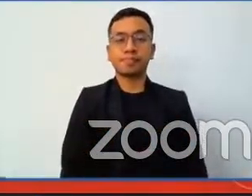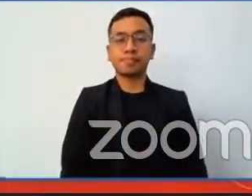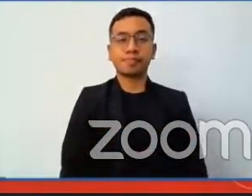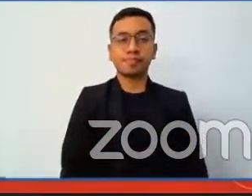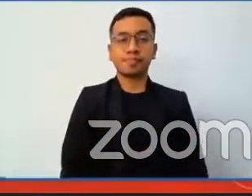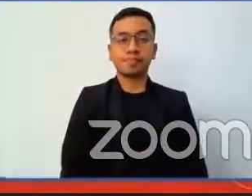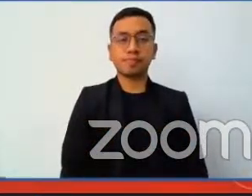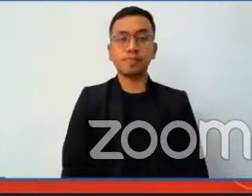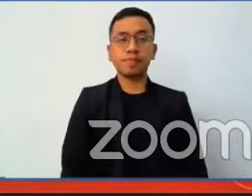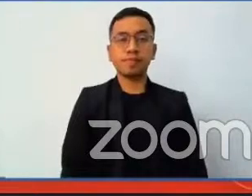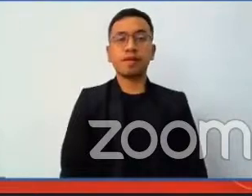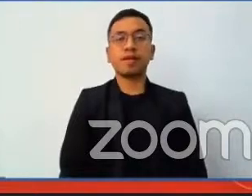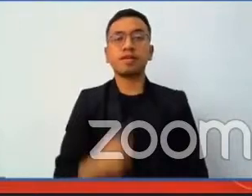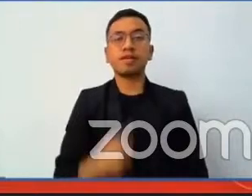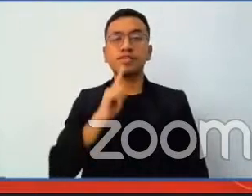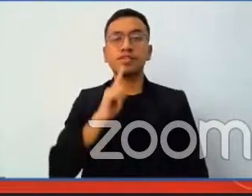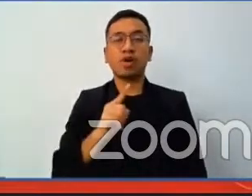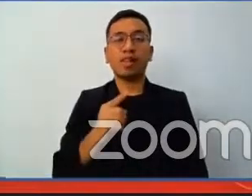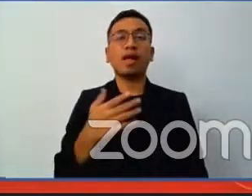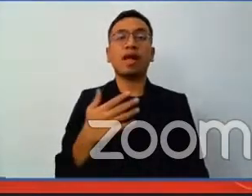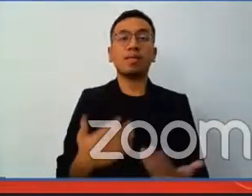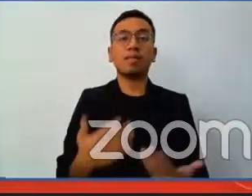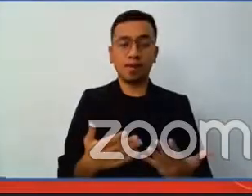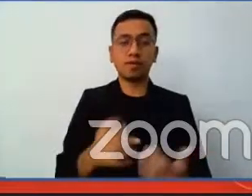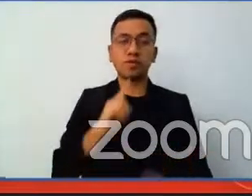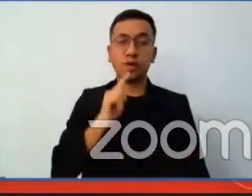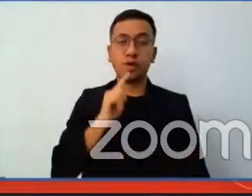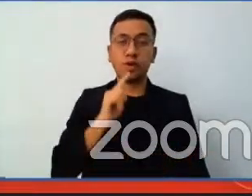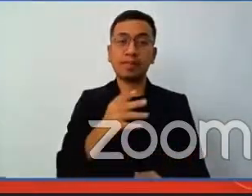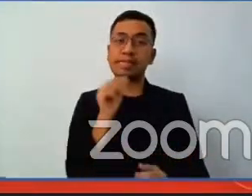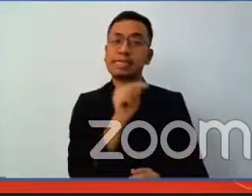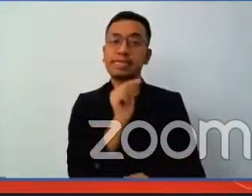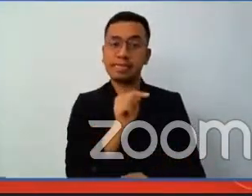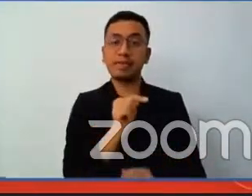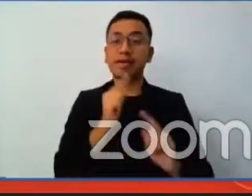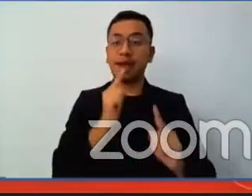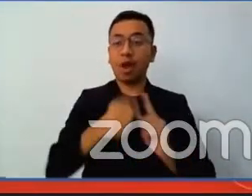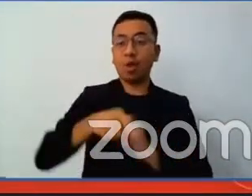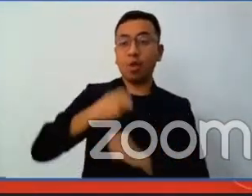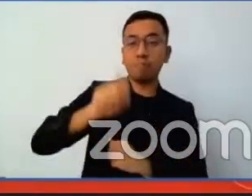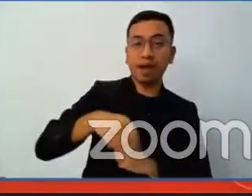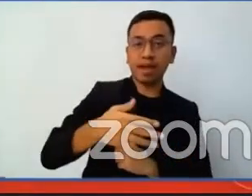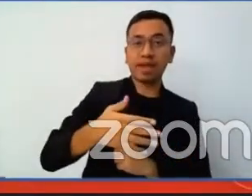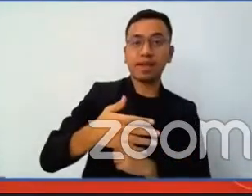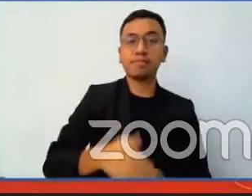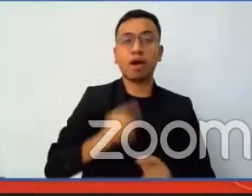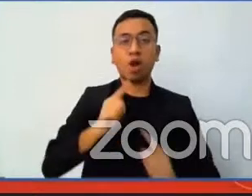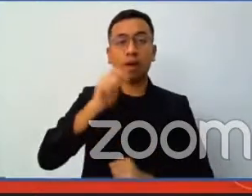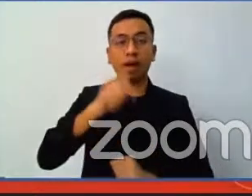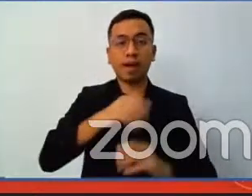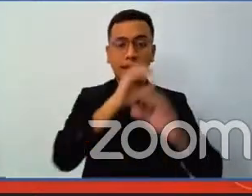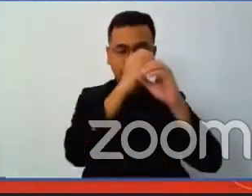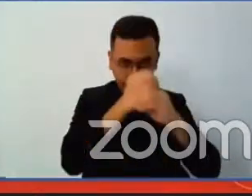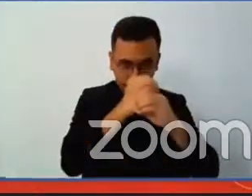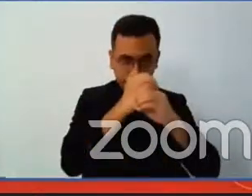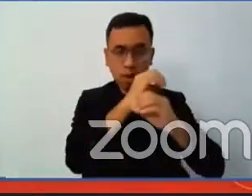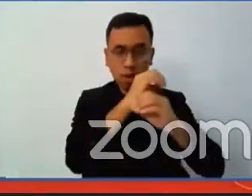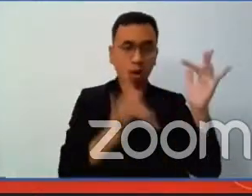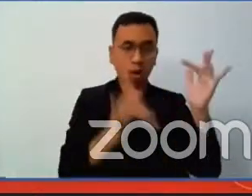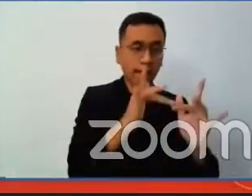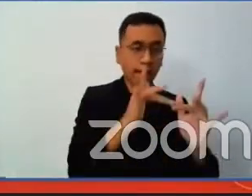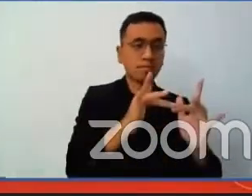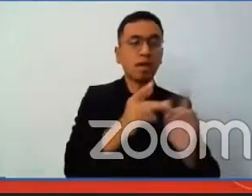adalah terkait dengan apa sih kemudahan yang bisa saya dapatkan ketika menggunakan Laboratorium Maya